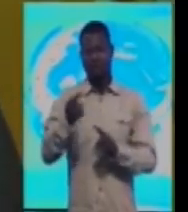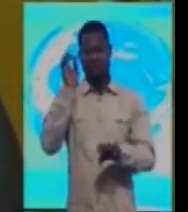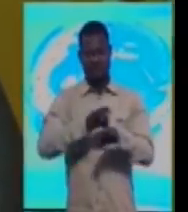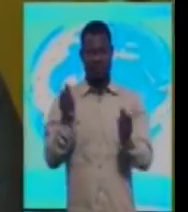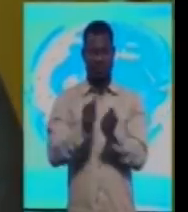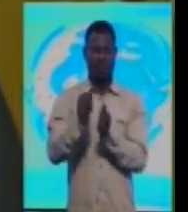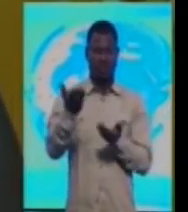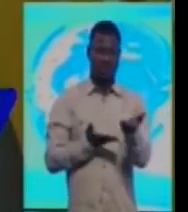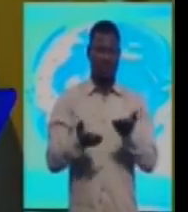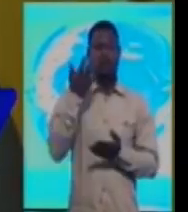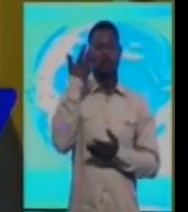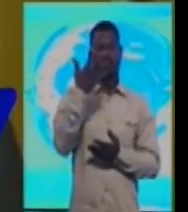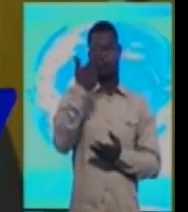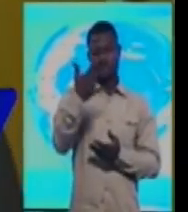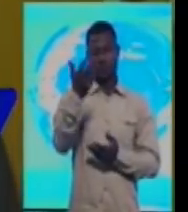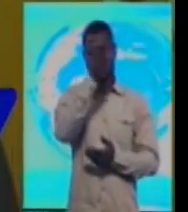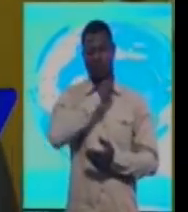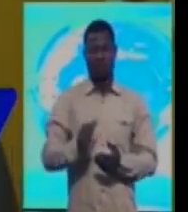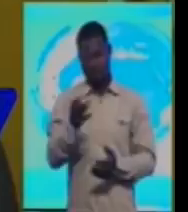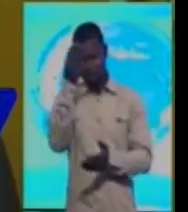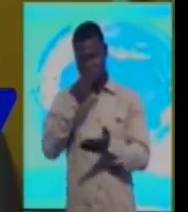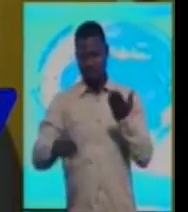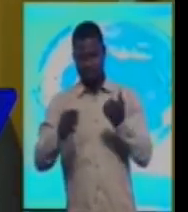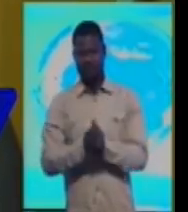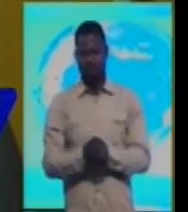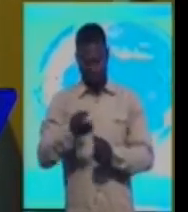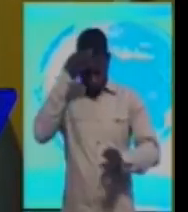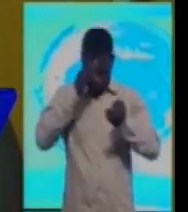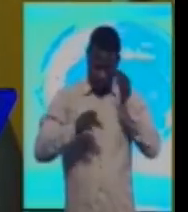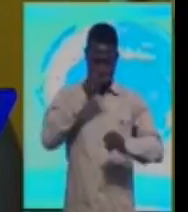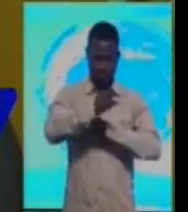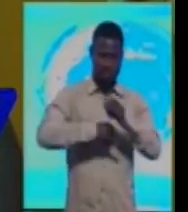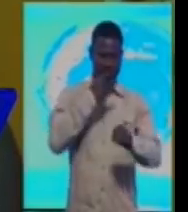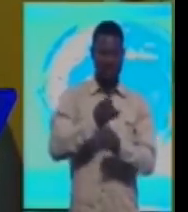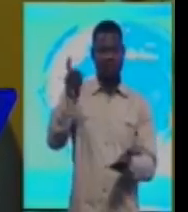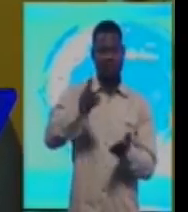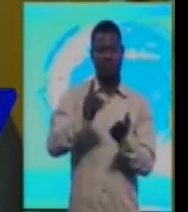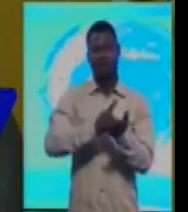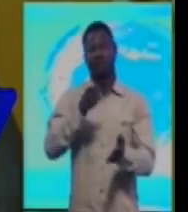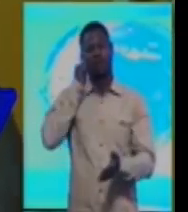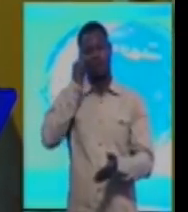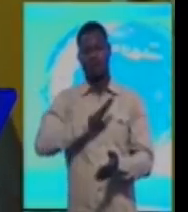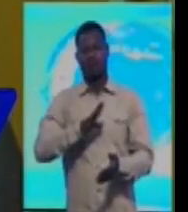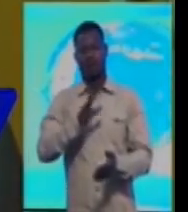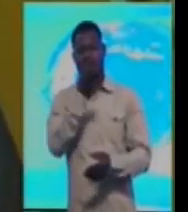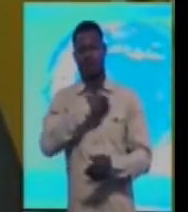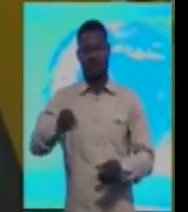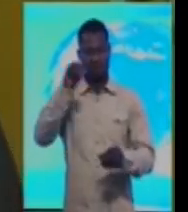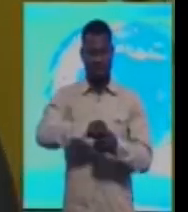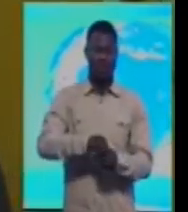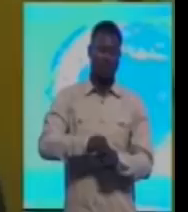modules. Le premier a porté sur les textes juridiques internationaux de protection des droits de la femme. Ensuite, les participants ont eu